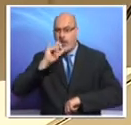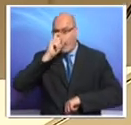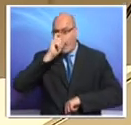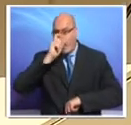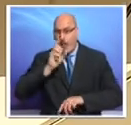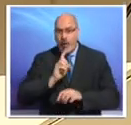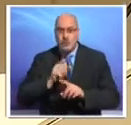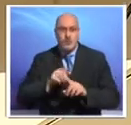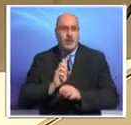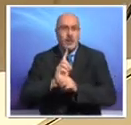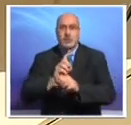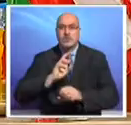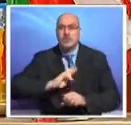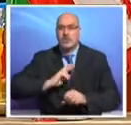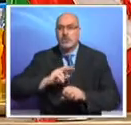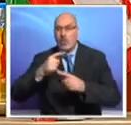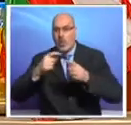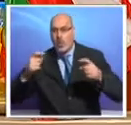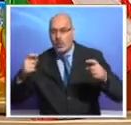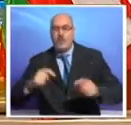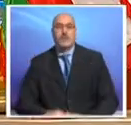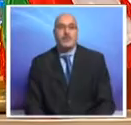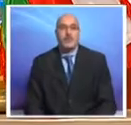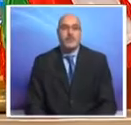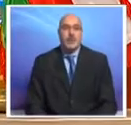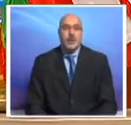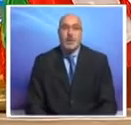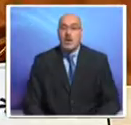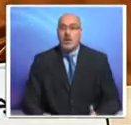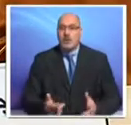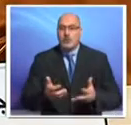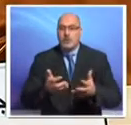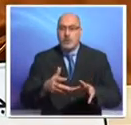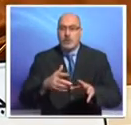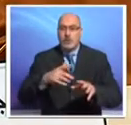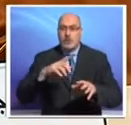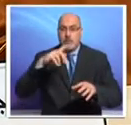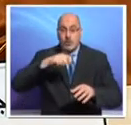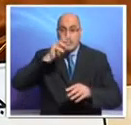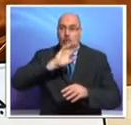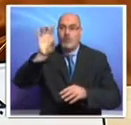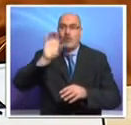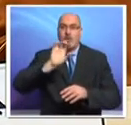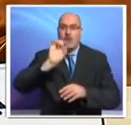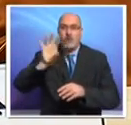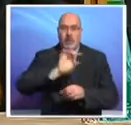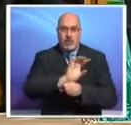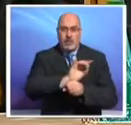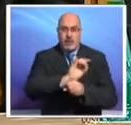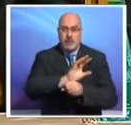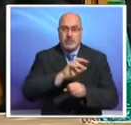عربية وفود أمنية رفيعة. الأشغال ميزتها رسالة رئيس الجمهورية السيد عبد العزيز